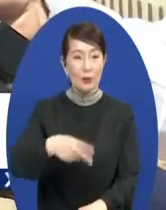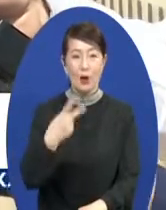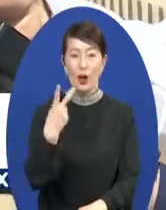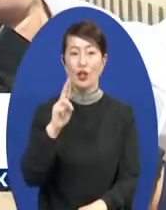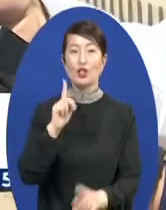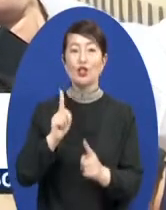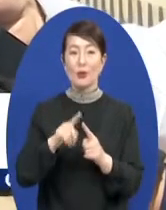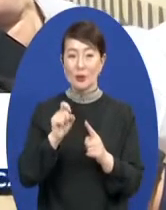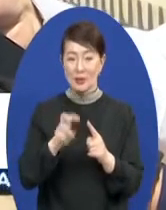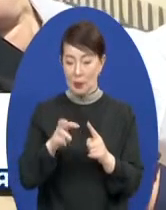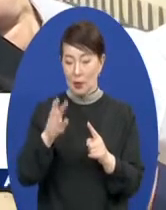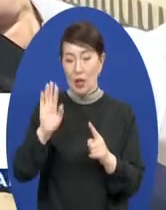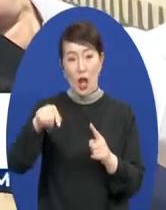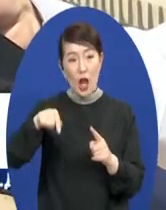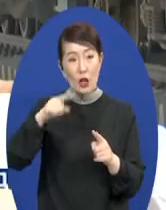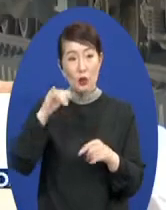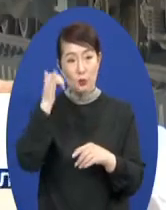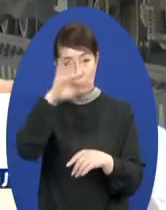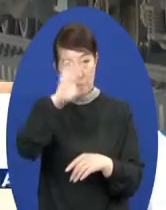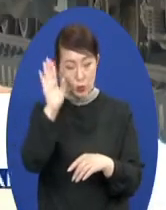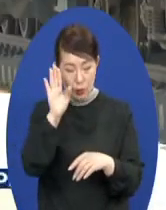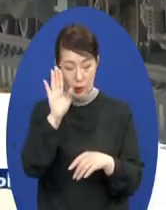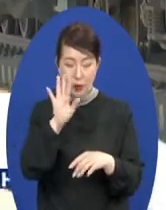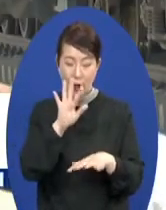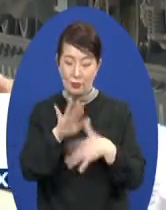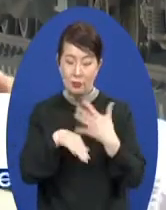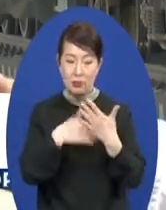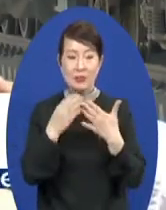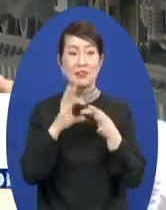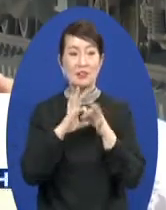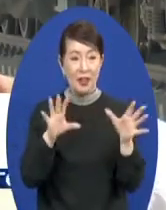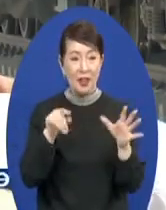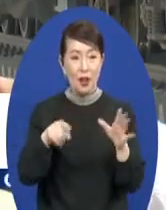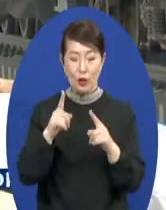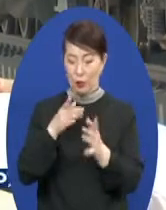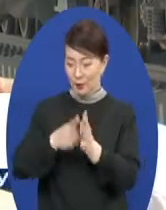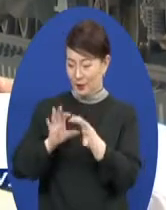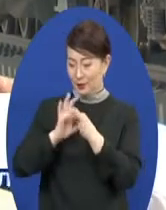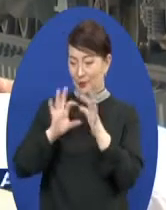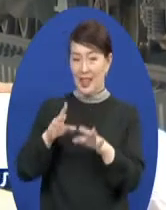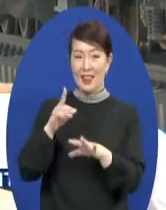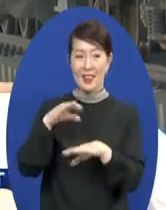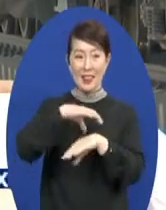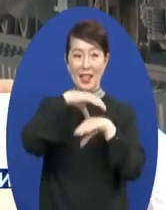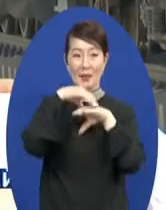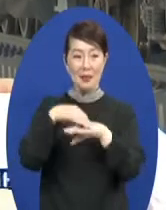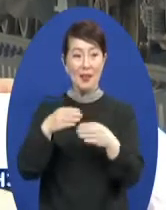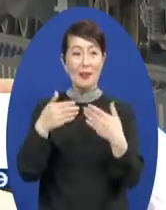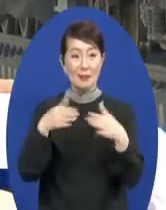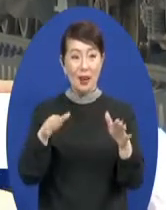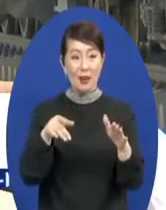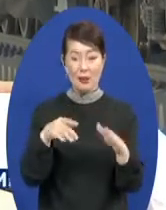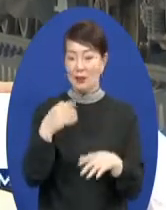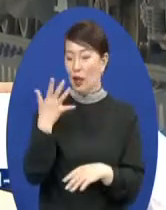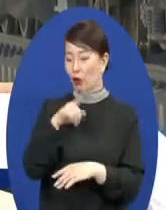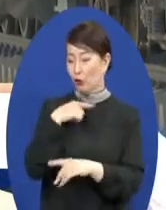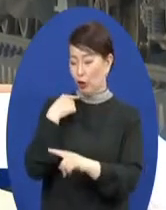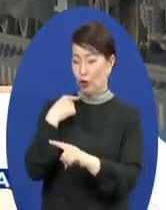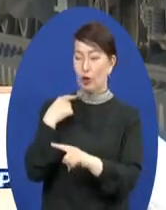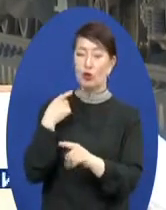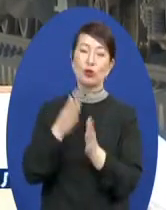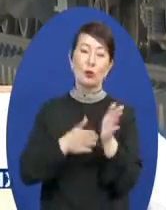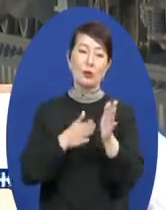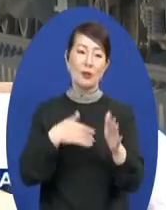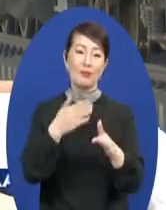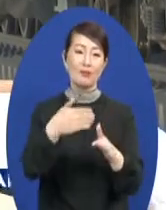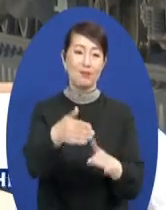энэ зундаа багтаагаад бүрэн ашиглалтанд оруулсан. Энэ төмөр зам ашиглалтанд ороод дэрн терминал байгуулагдсанаар таван толгоогоос энэ хүртэл төмөр